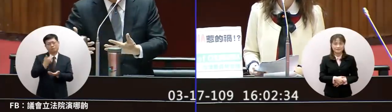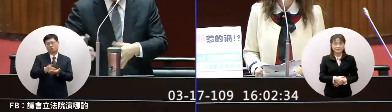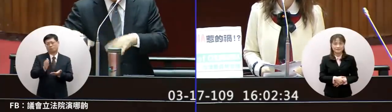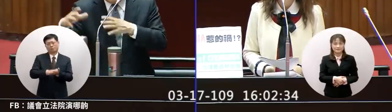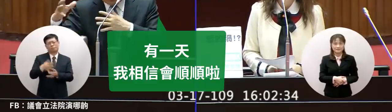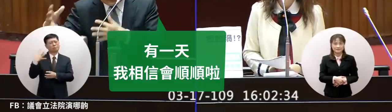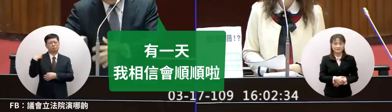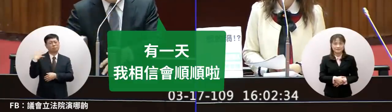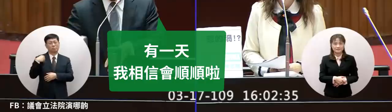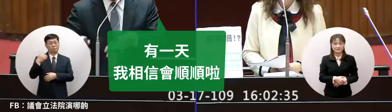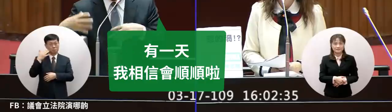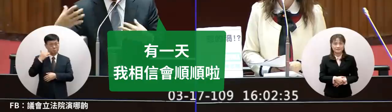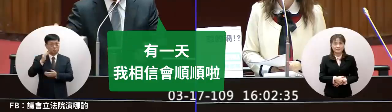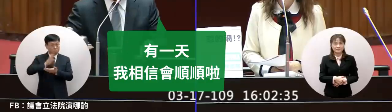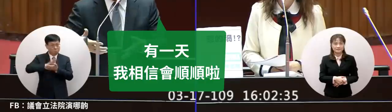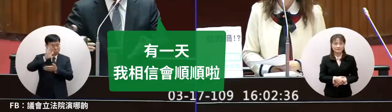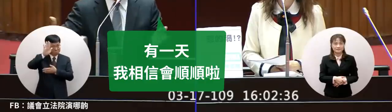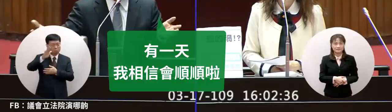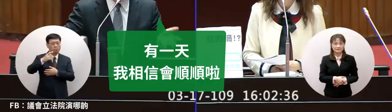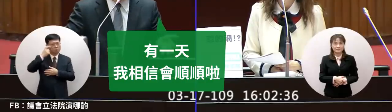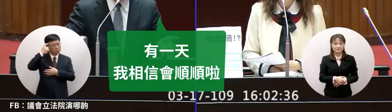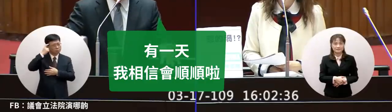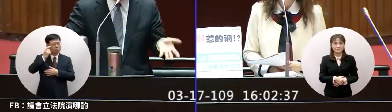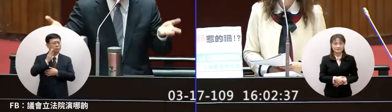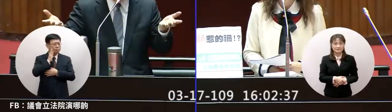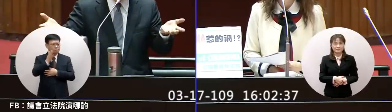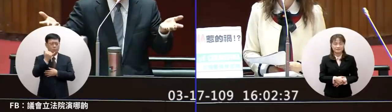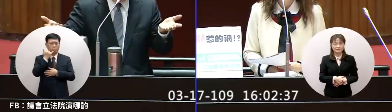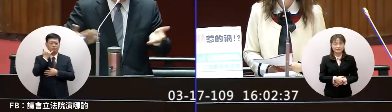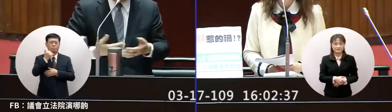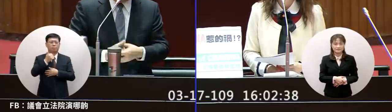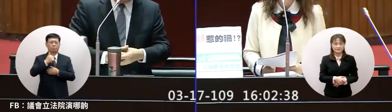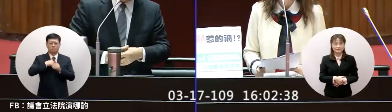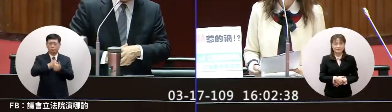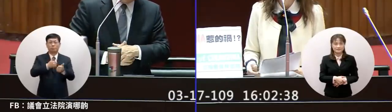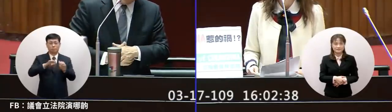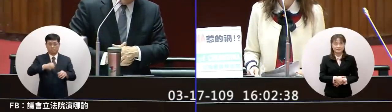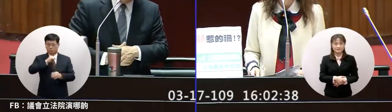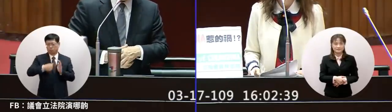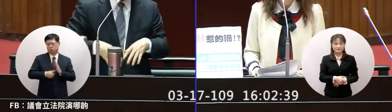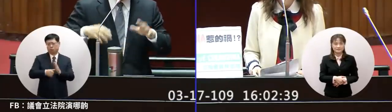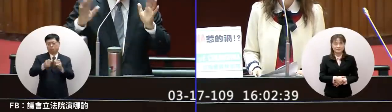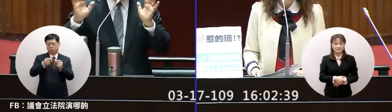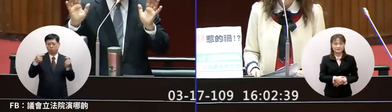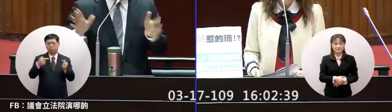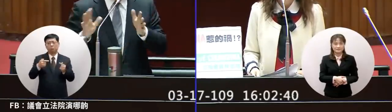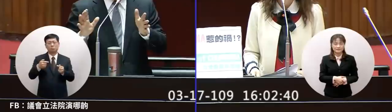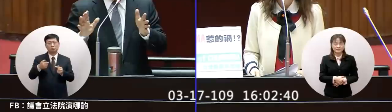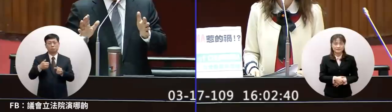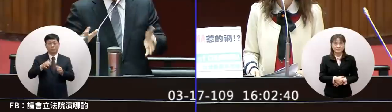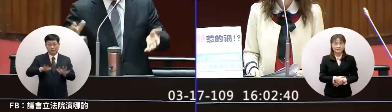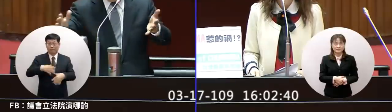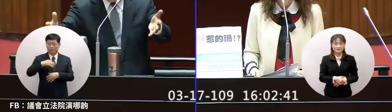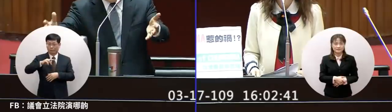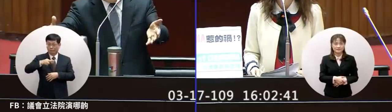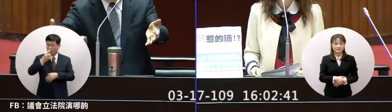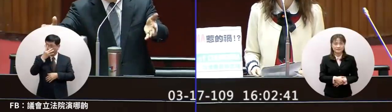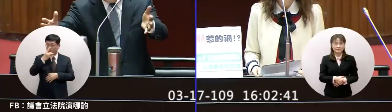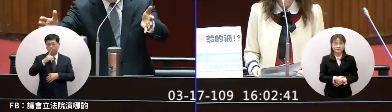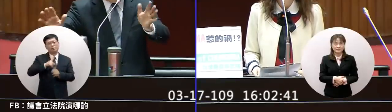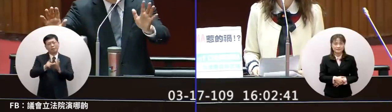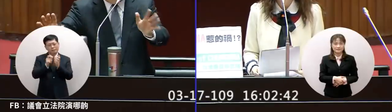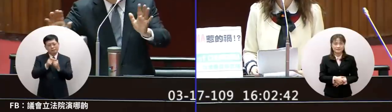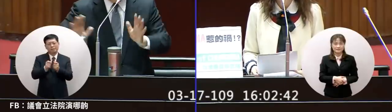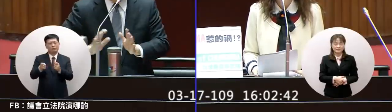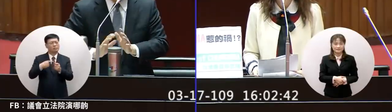照安尼，啊有一天我相信会顺顺啦，像进台湾就愈来愈出名。啊，但无在了解，啊进就暂